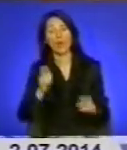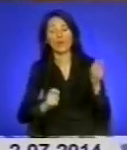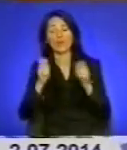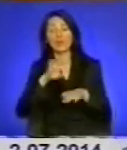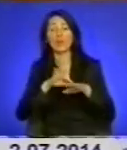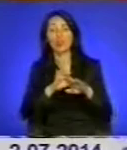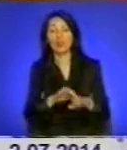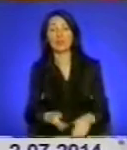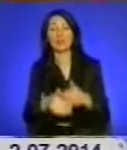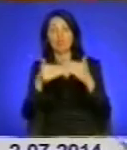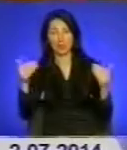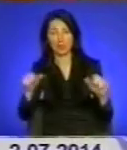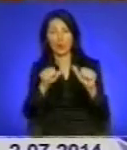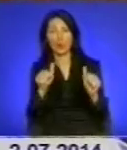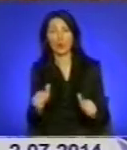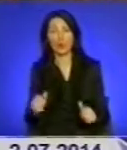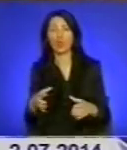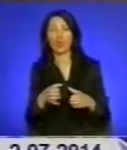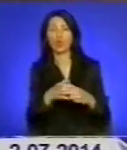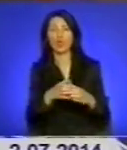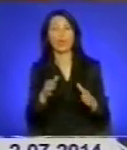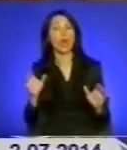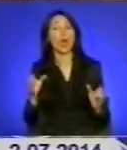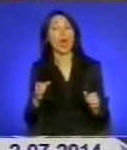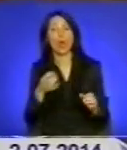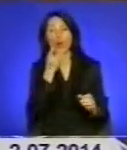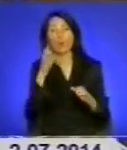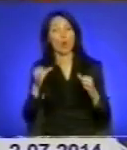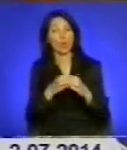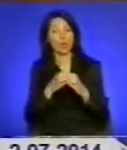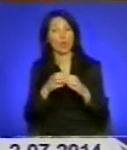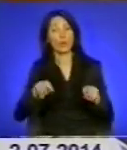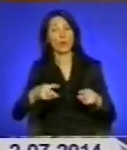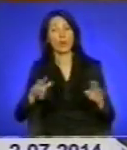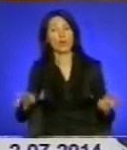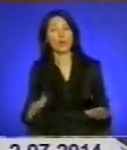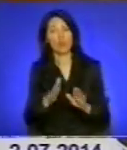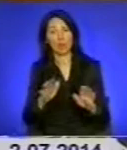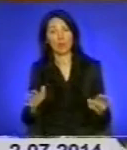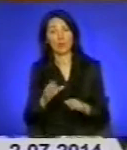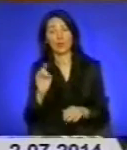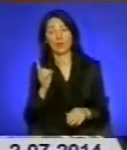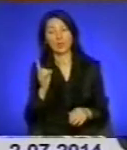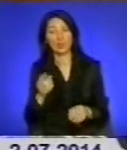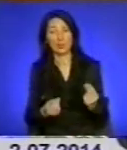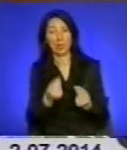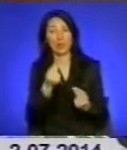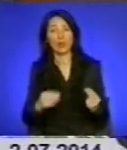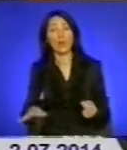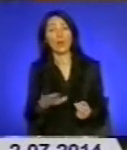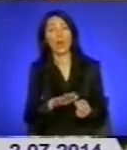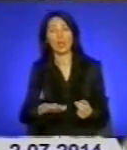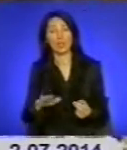провести в ширшому форматі з хорошими колективами з піснями з танцями з професійної музикою з дитячими ігровими майданчиками